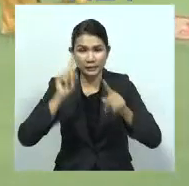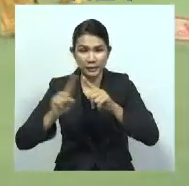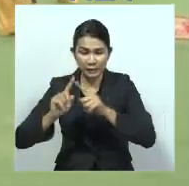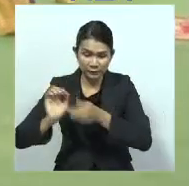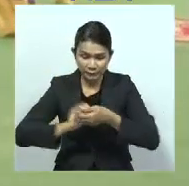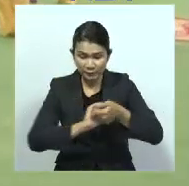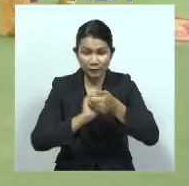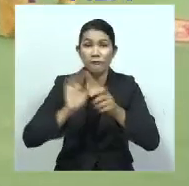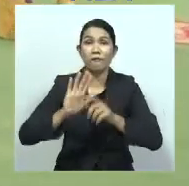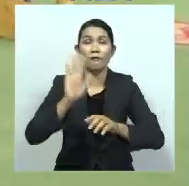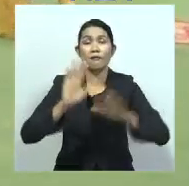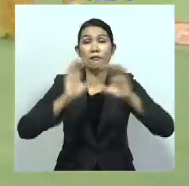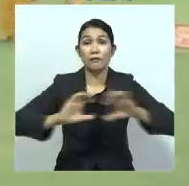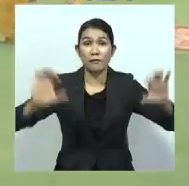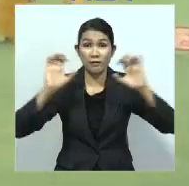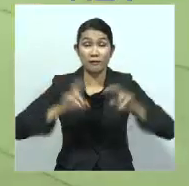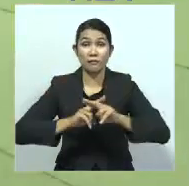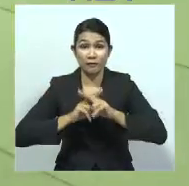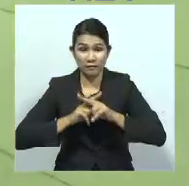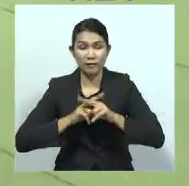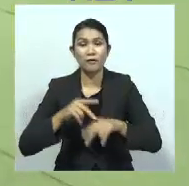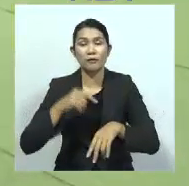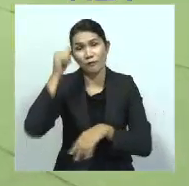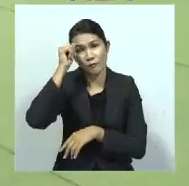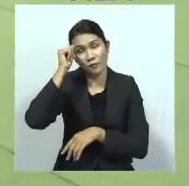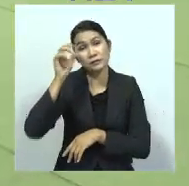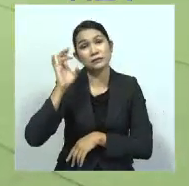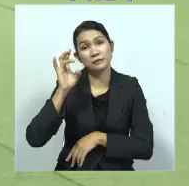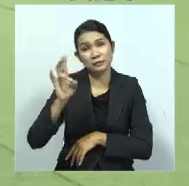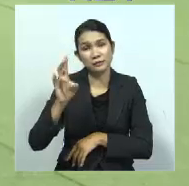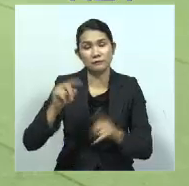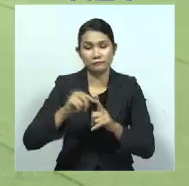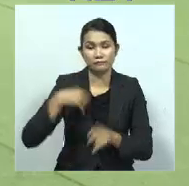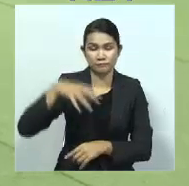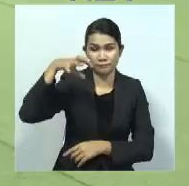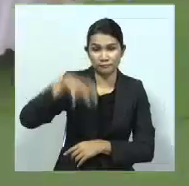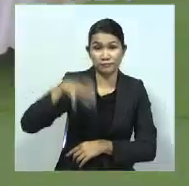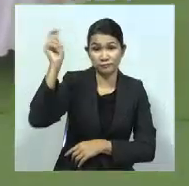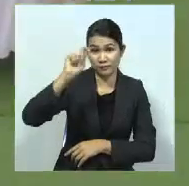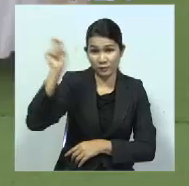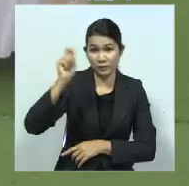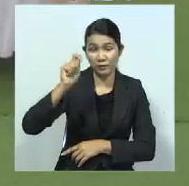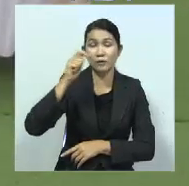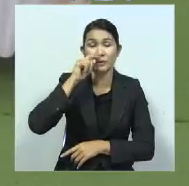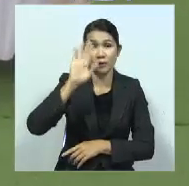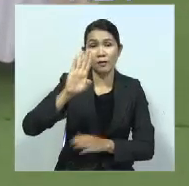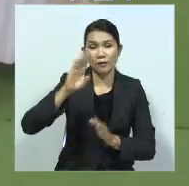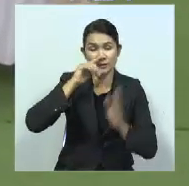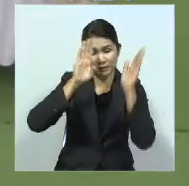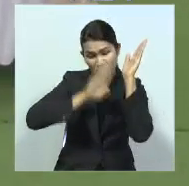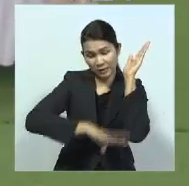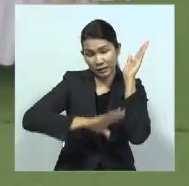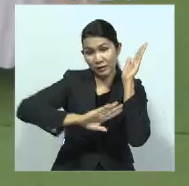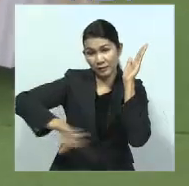มือกับหน่วยงานภาครัฐและเอกชนรวมเวลา7วันณท้องสนามหลวงฝั่งทิศใต้พระบรมมหาราช